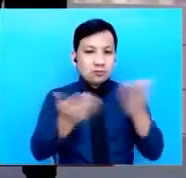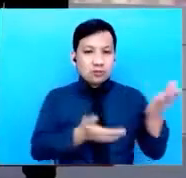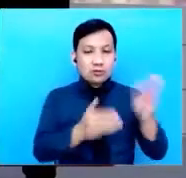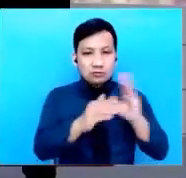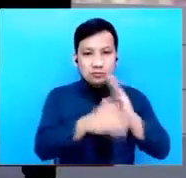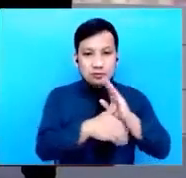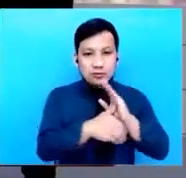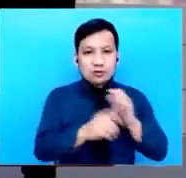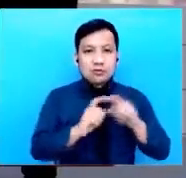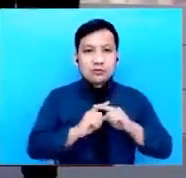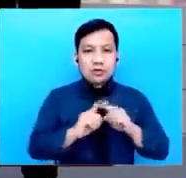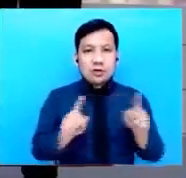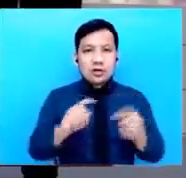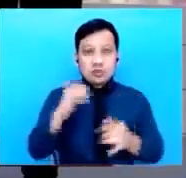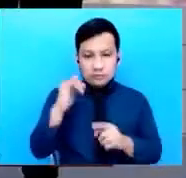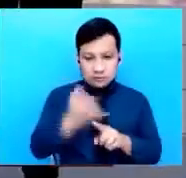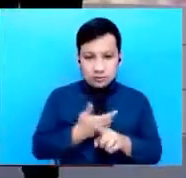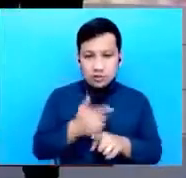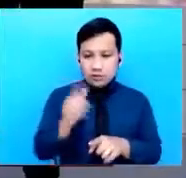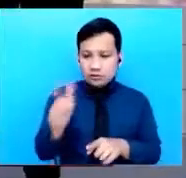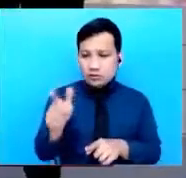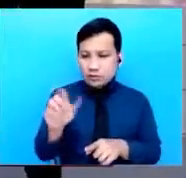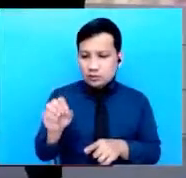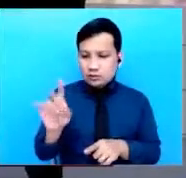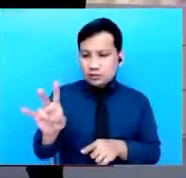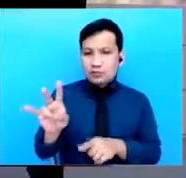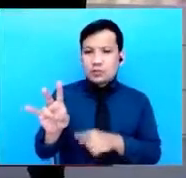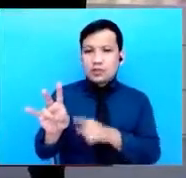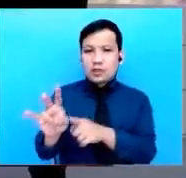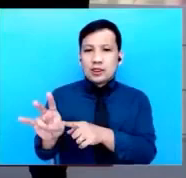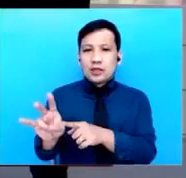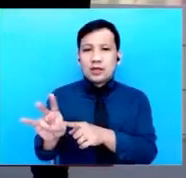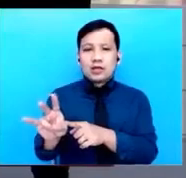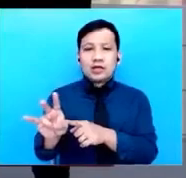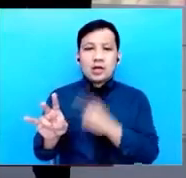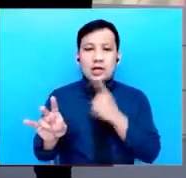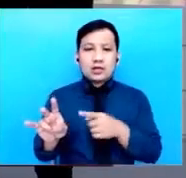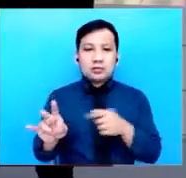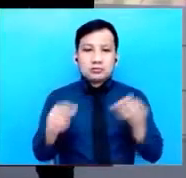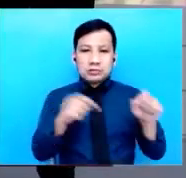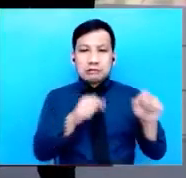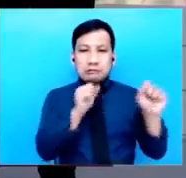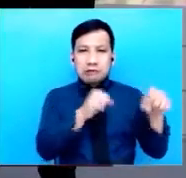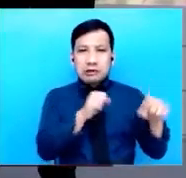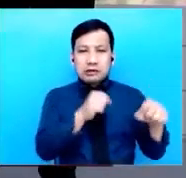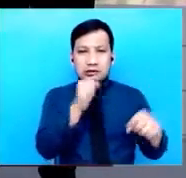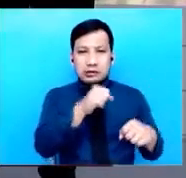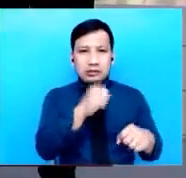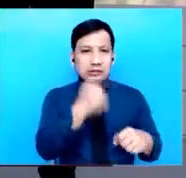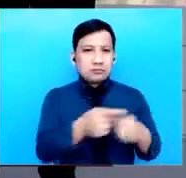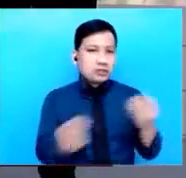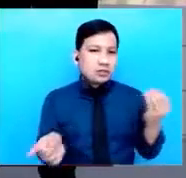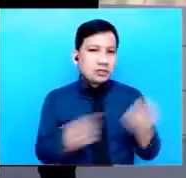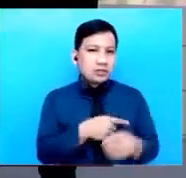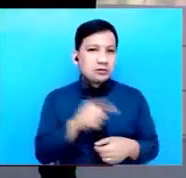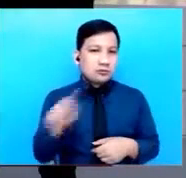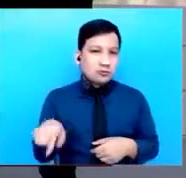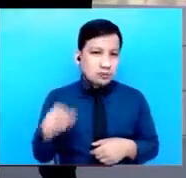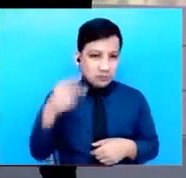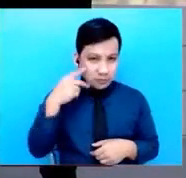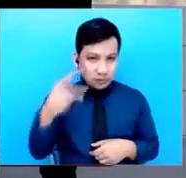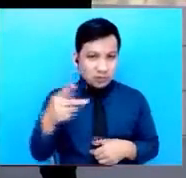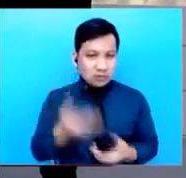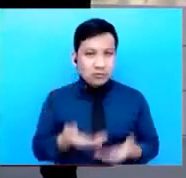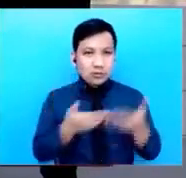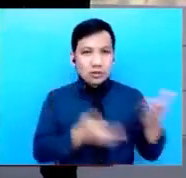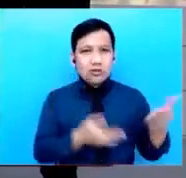Elections. July 2007, kinatigan ng COMELEC si Andanar at dinisqualify si Penera. Umapela siyempre si